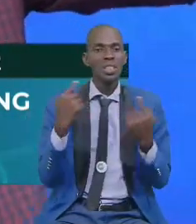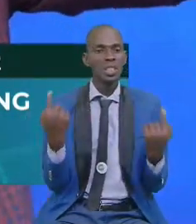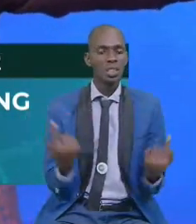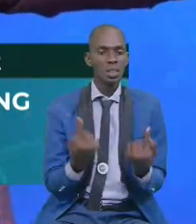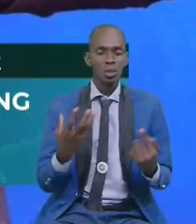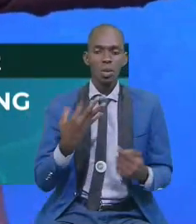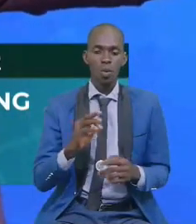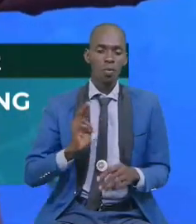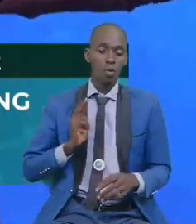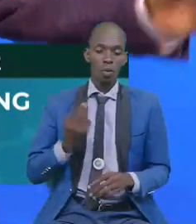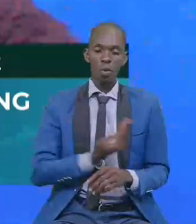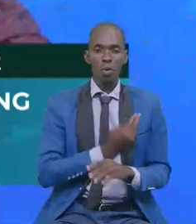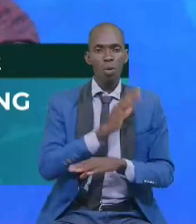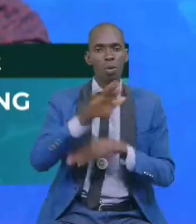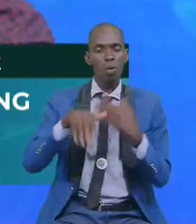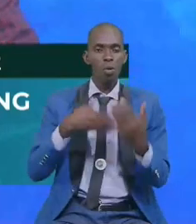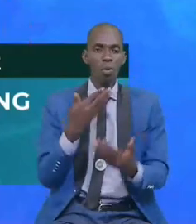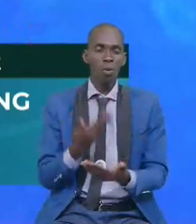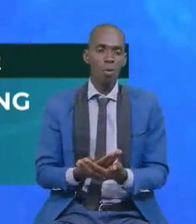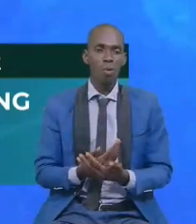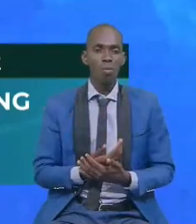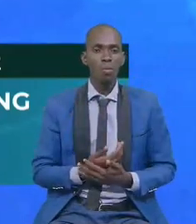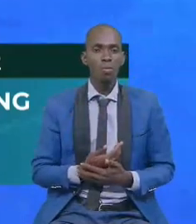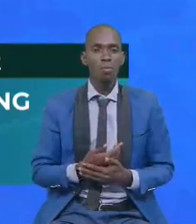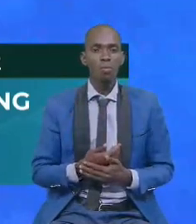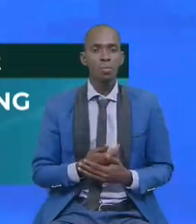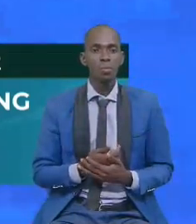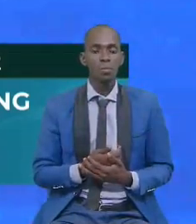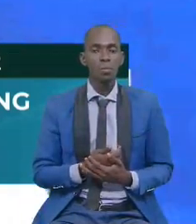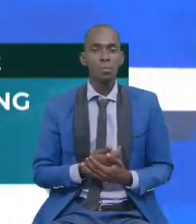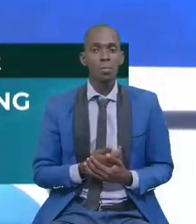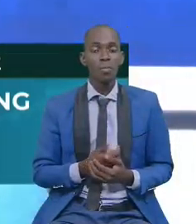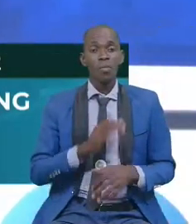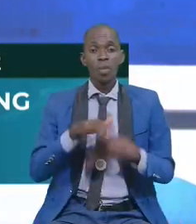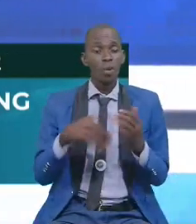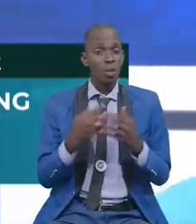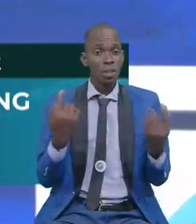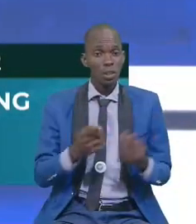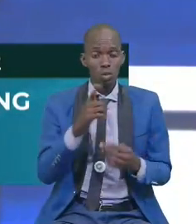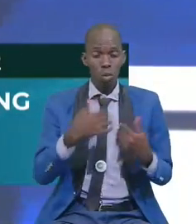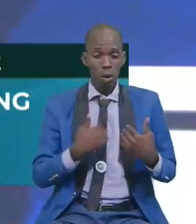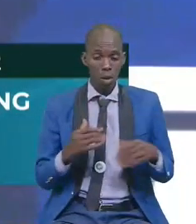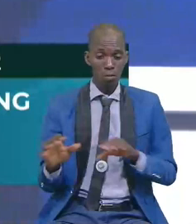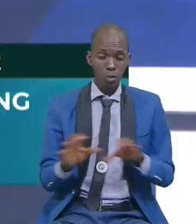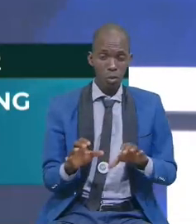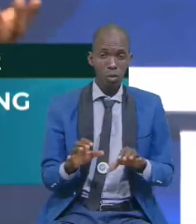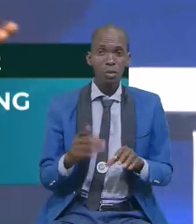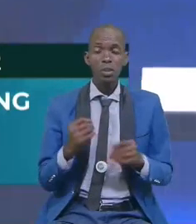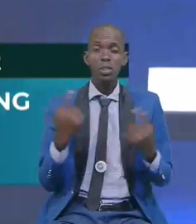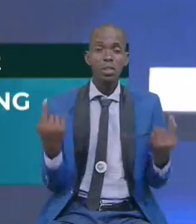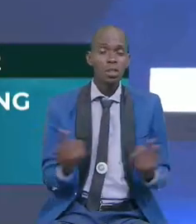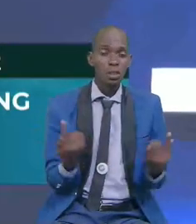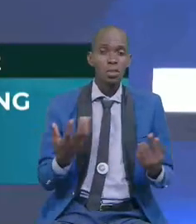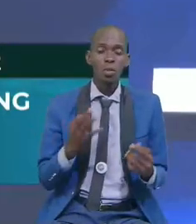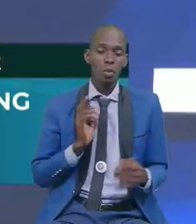Et l'Éternel a fait retomber sur lui l'iniquité de nous tous. Tous les péchés commis, l'iniquité